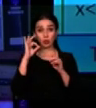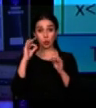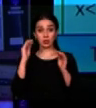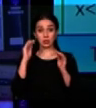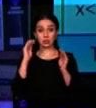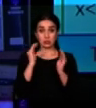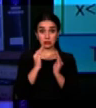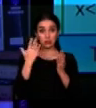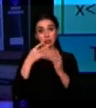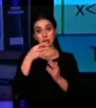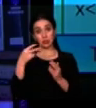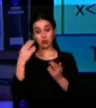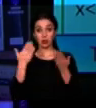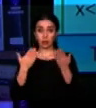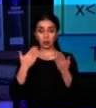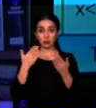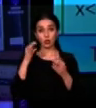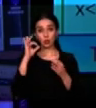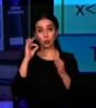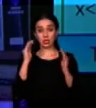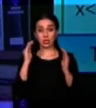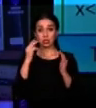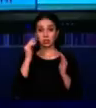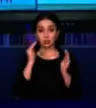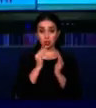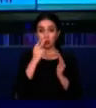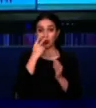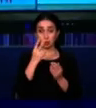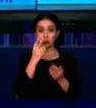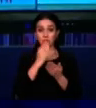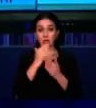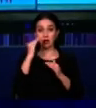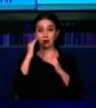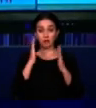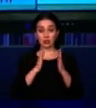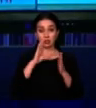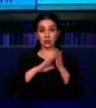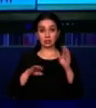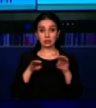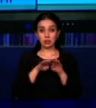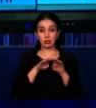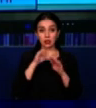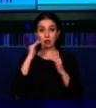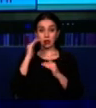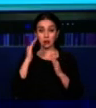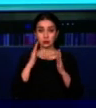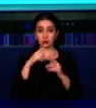дан кичик ёки тенг, ёки 0 дан кичик кўринишидаги тенгсизликлар квадрат тенгсизликлар деб аталарди.